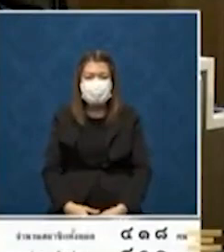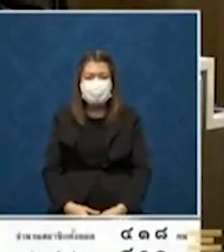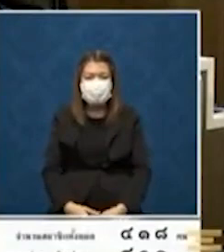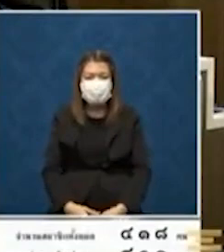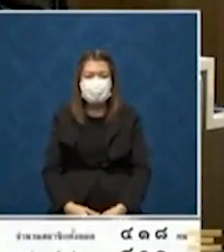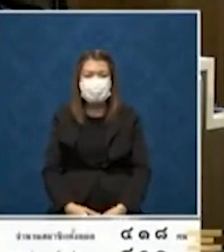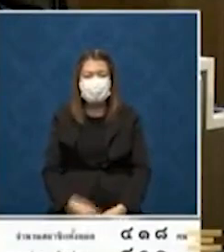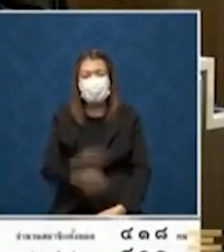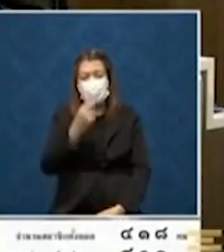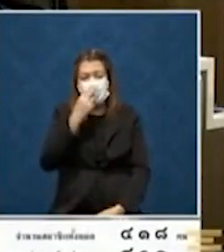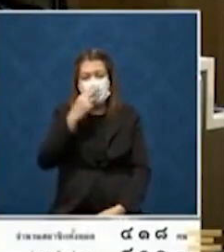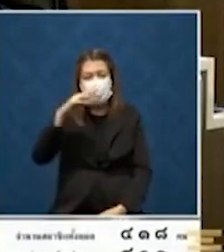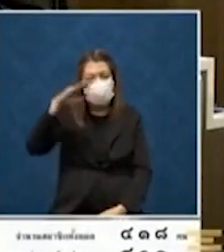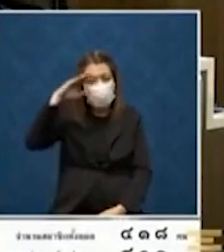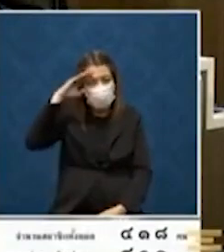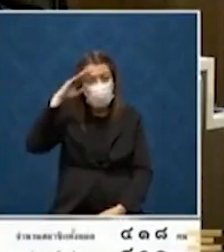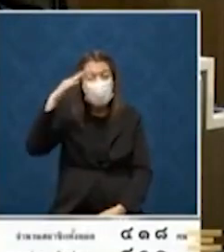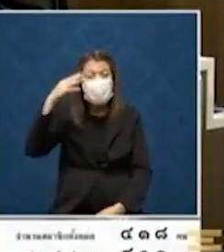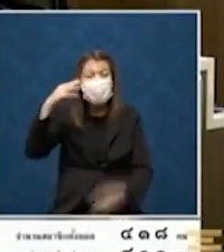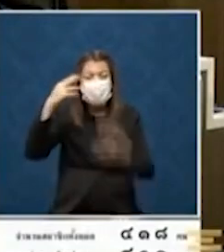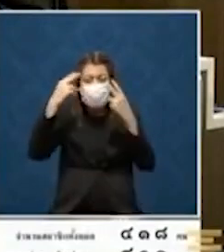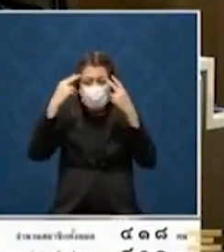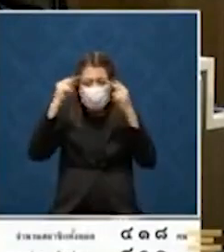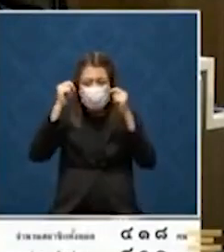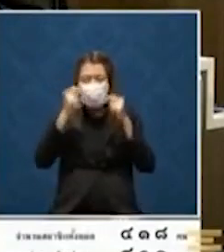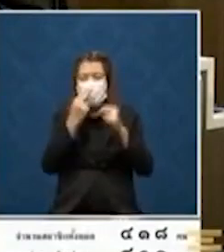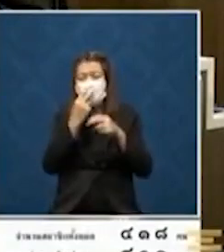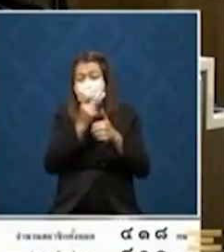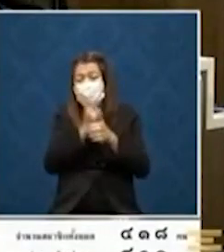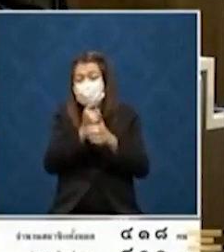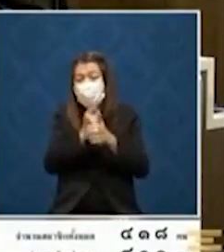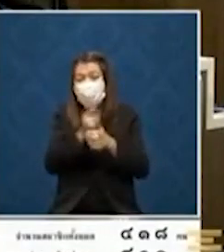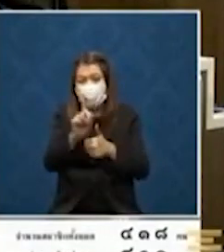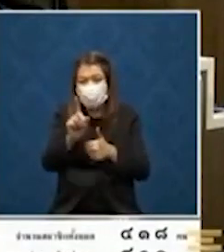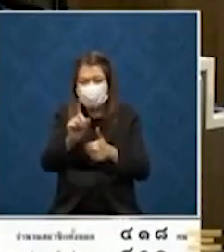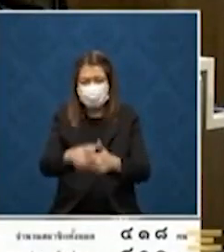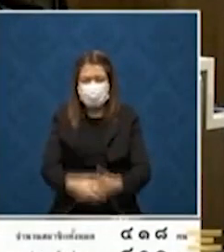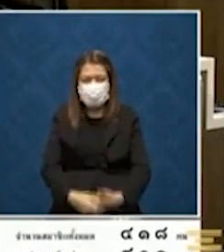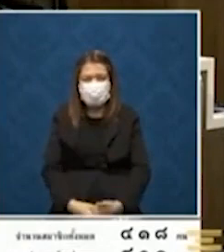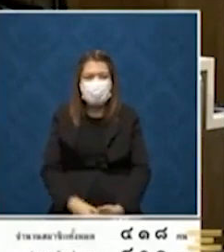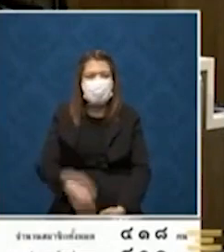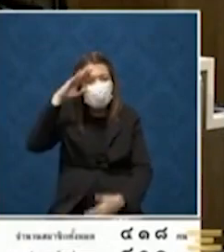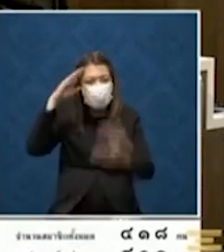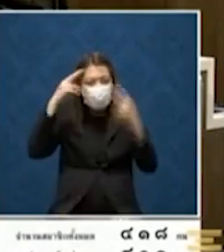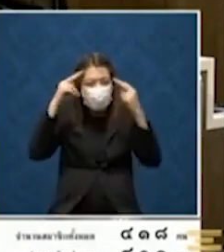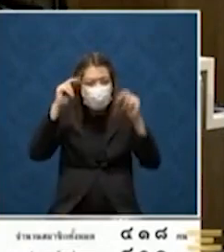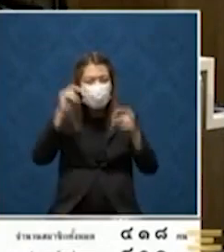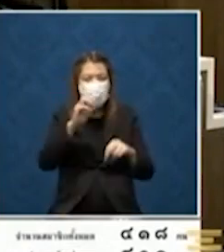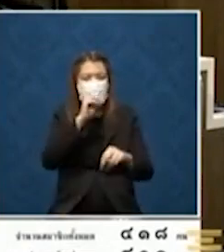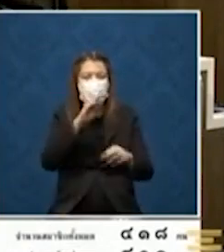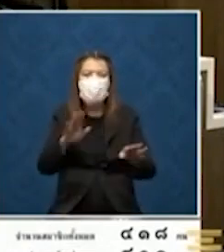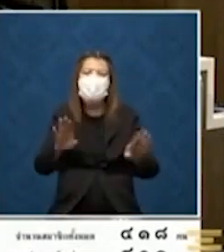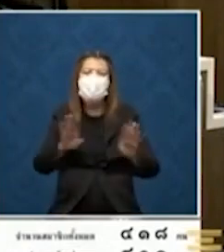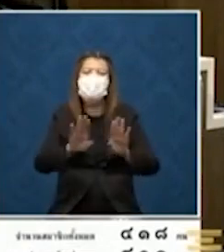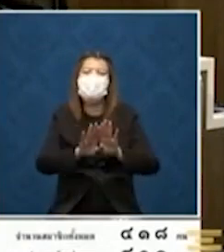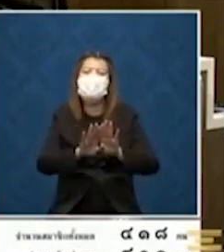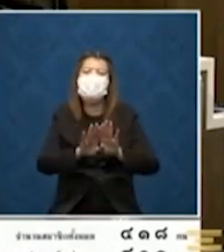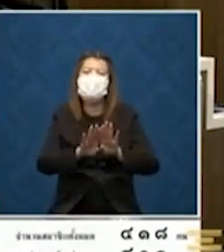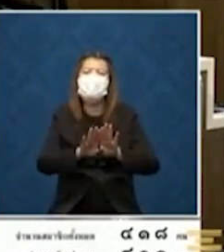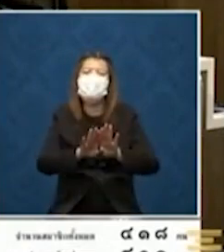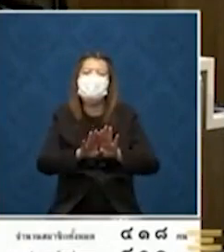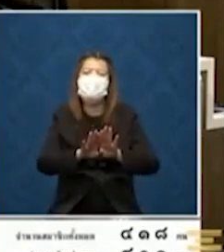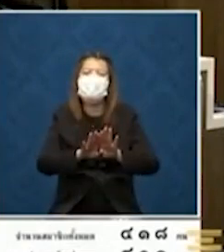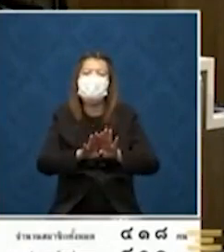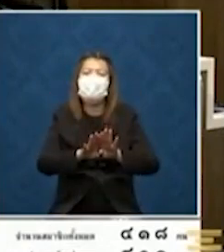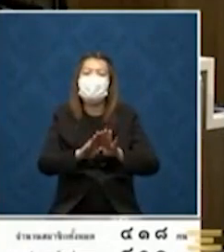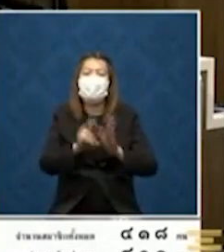ตรีหมดเลยนะคะอย่างน้อยก็น่าจะเกรงใจครอบครัวของคุณเองบ้างนะคะพูดอะไรไม่ให้เกียรติผู้ฟังเล